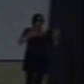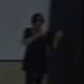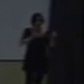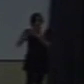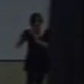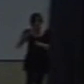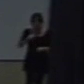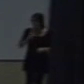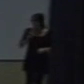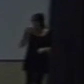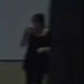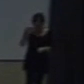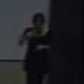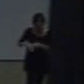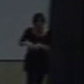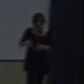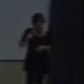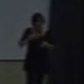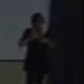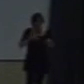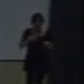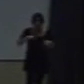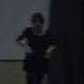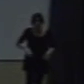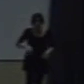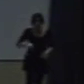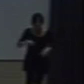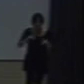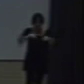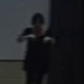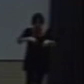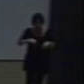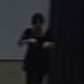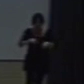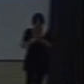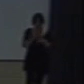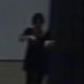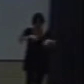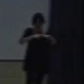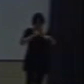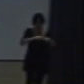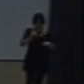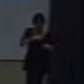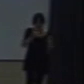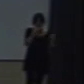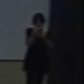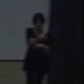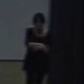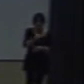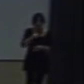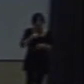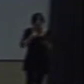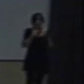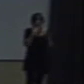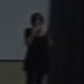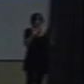jo em trobo ara, jo porto aquestes coses i ja des d'aquí inclús hi ha gent que, escolta, jo tinc aquestes dades, jo gràcies a la meva compte de Twitter, al meu blog,